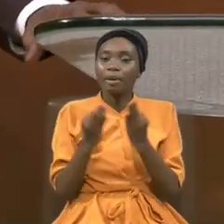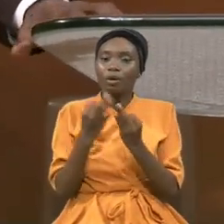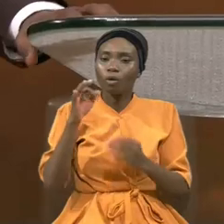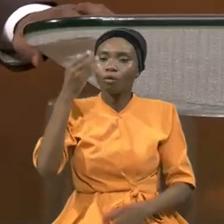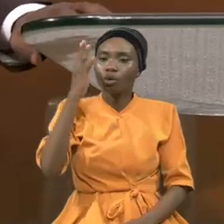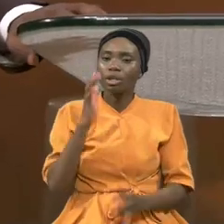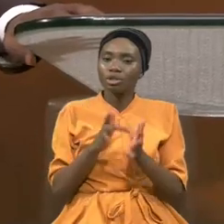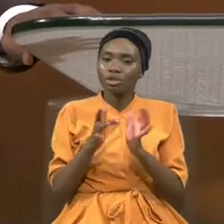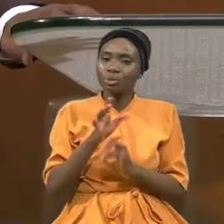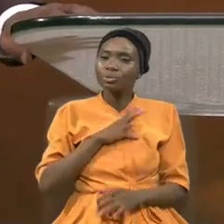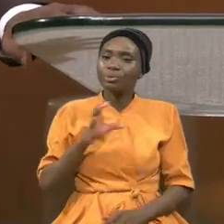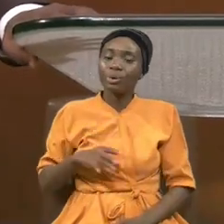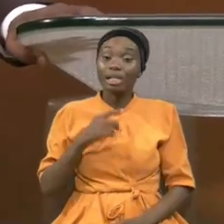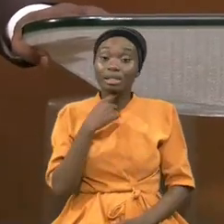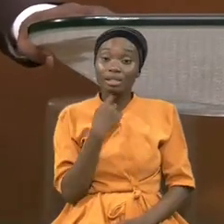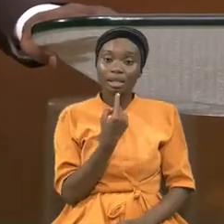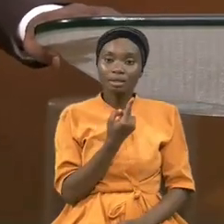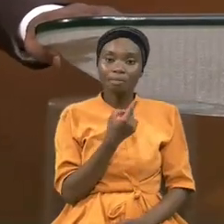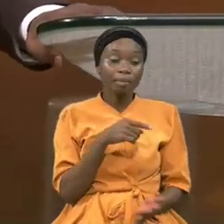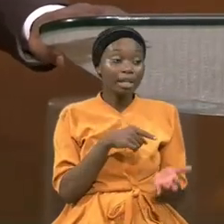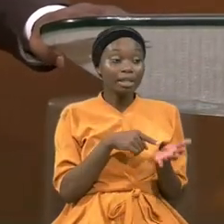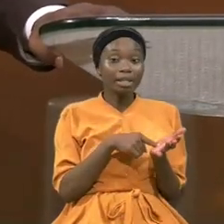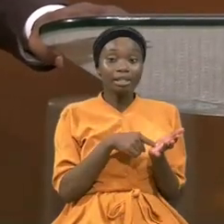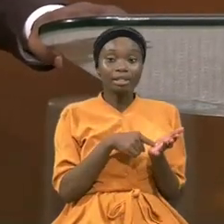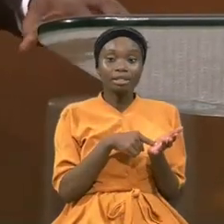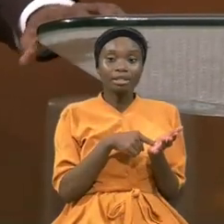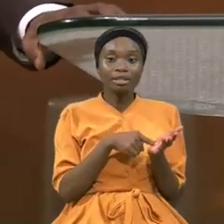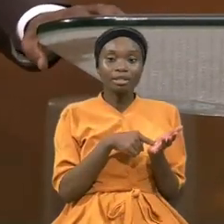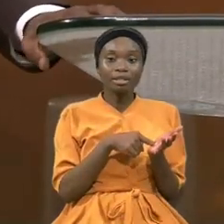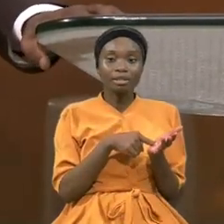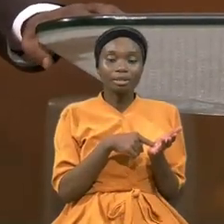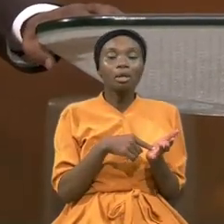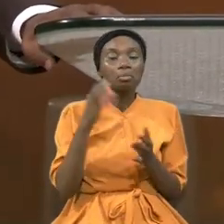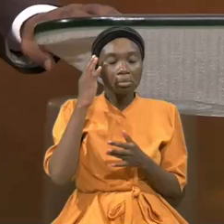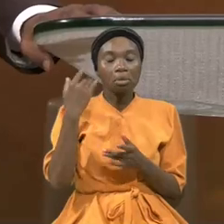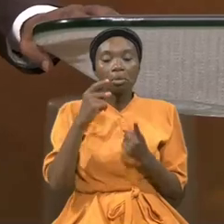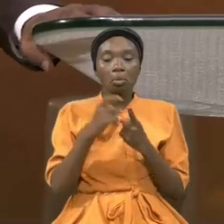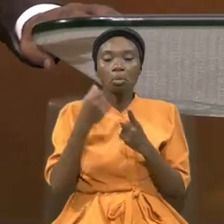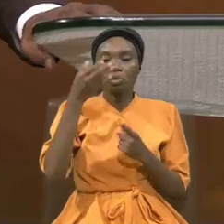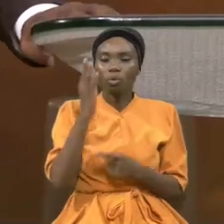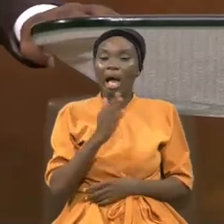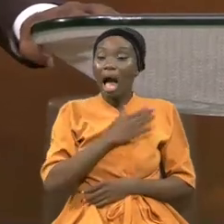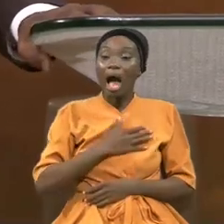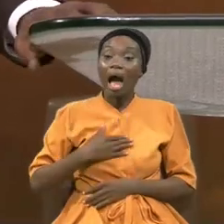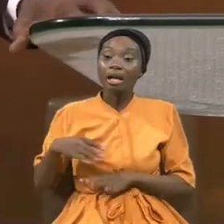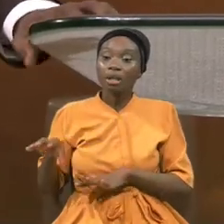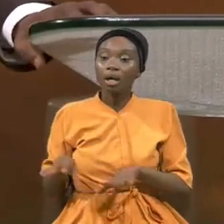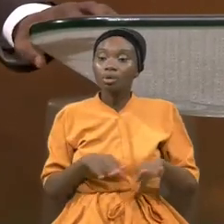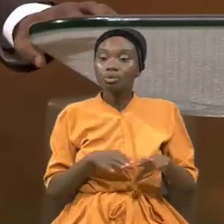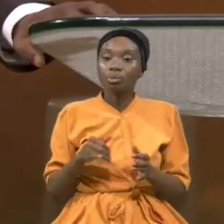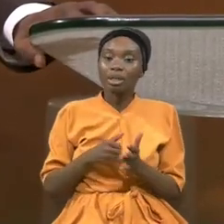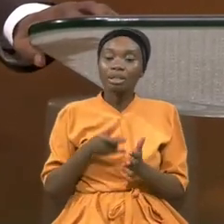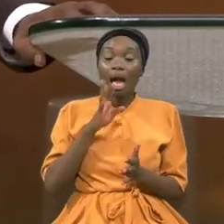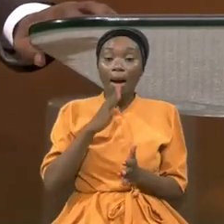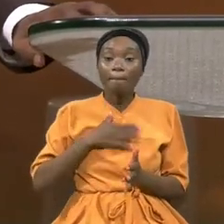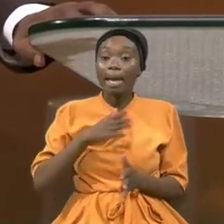Dieu. Jésus-Christ a dit que ceux qui entendent la parole de Dieu et la pratiquent sont